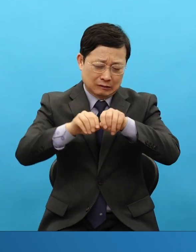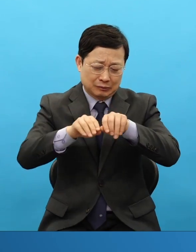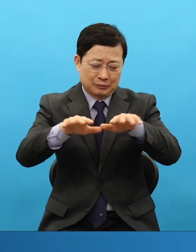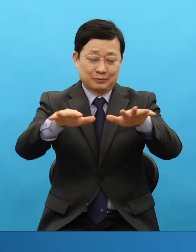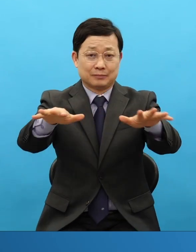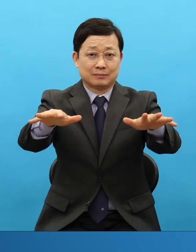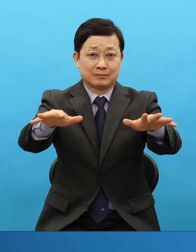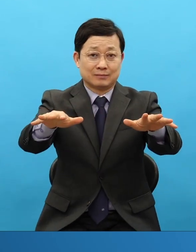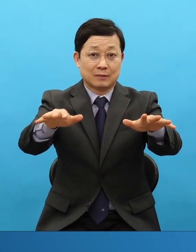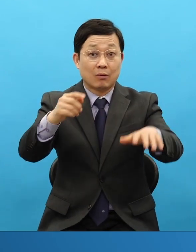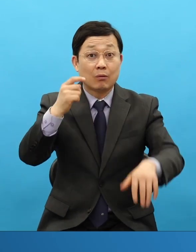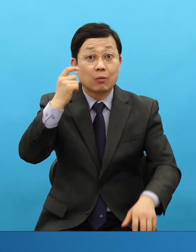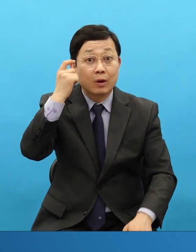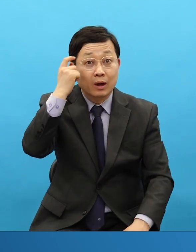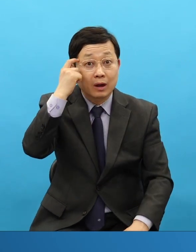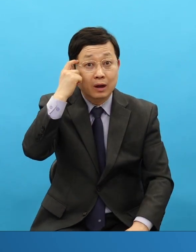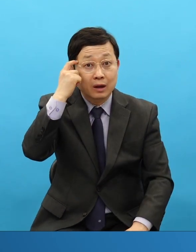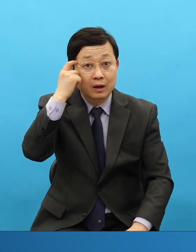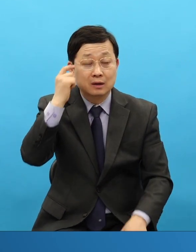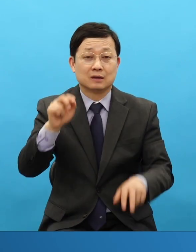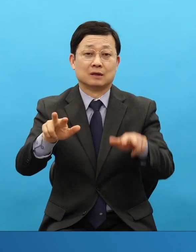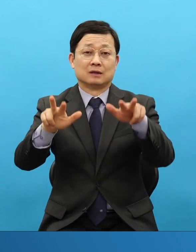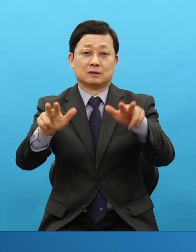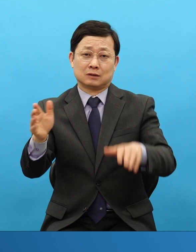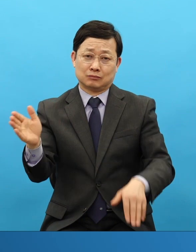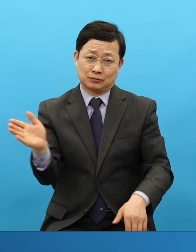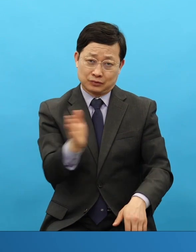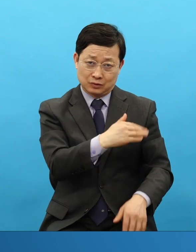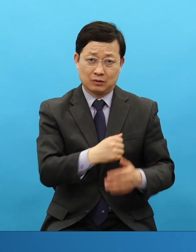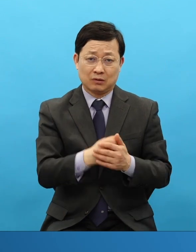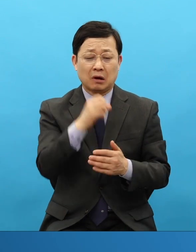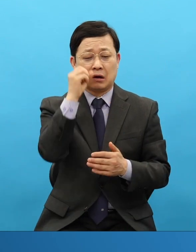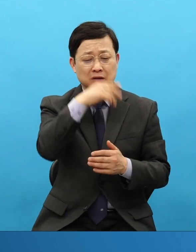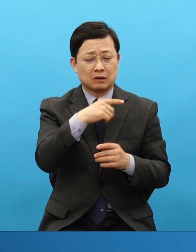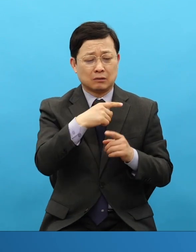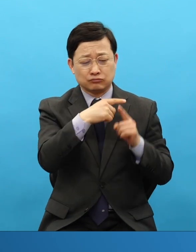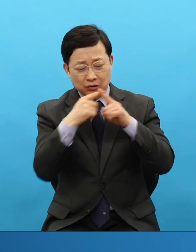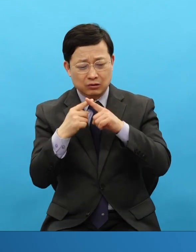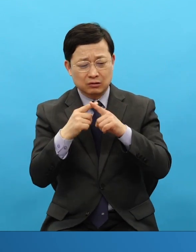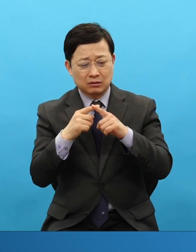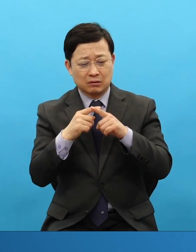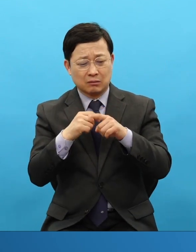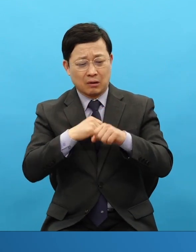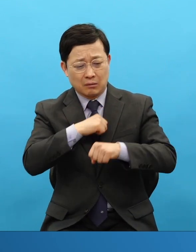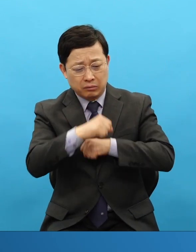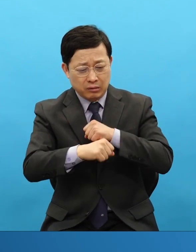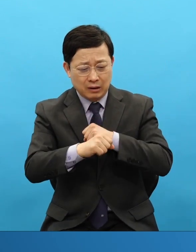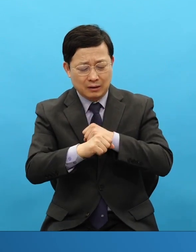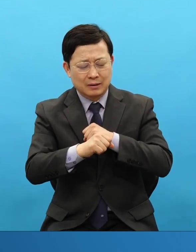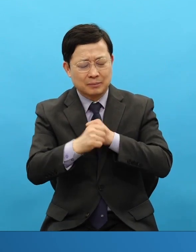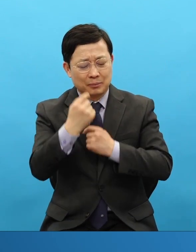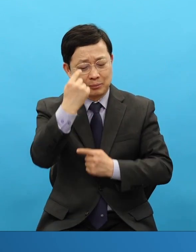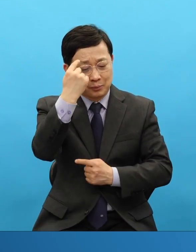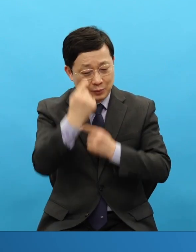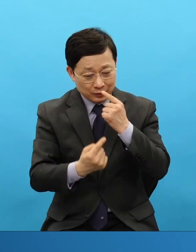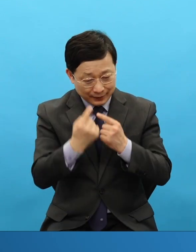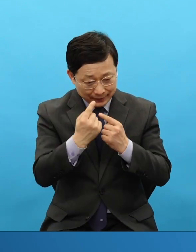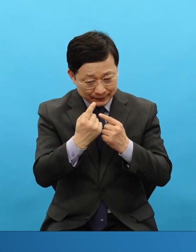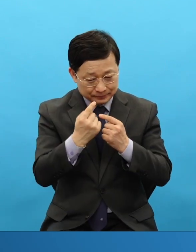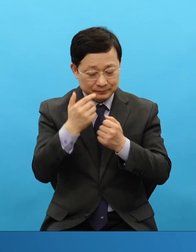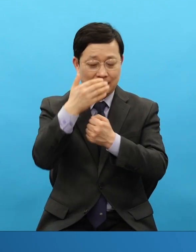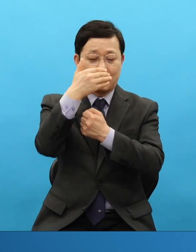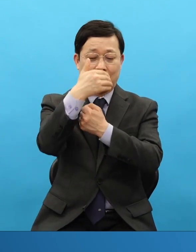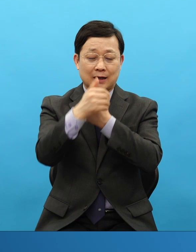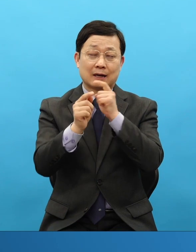드리냐? Why do I say this to you? 지금부터 무조건 하지 마시고 말씀 성취를 따라가시라. Don't just do